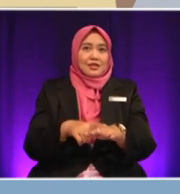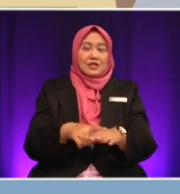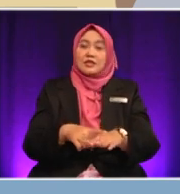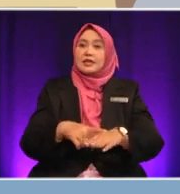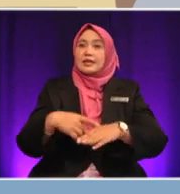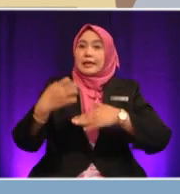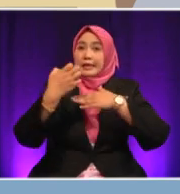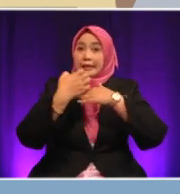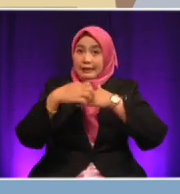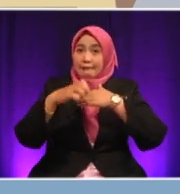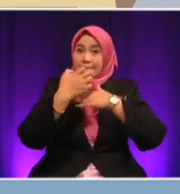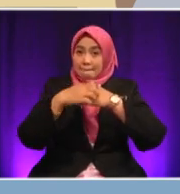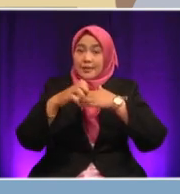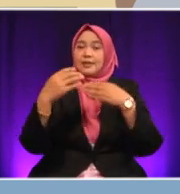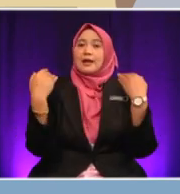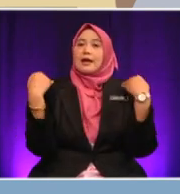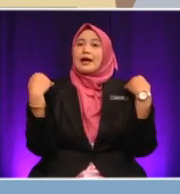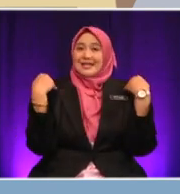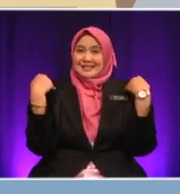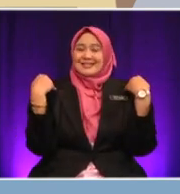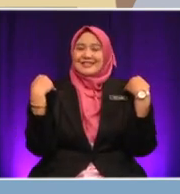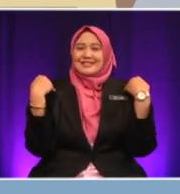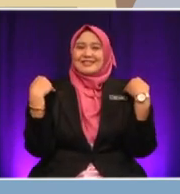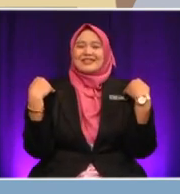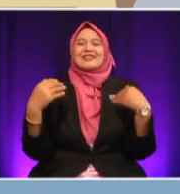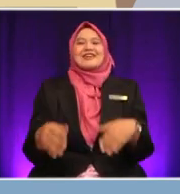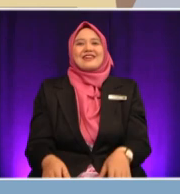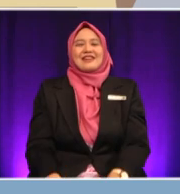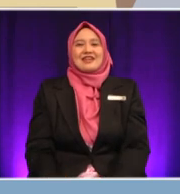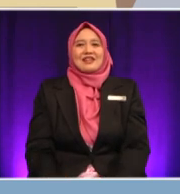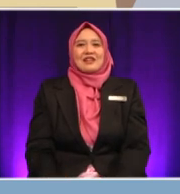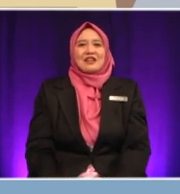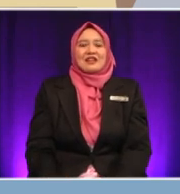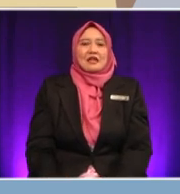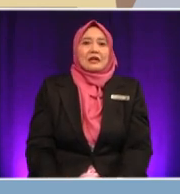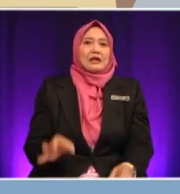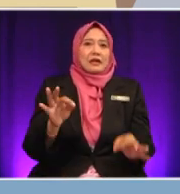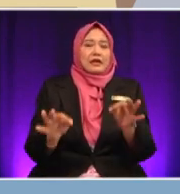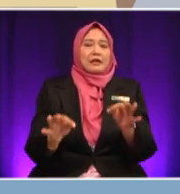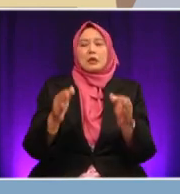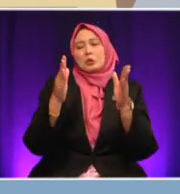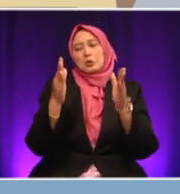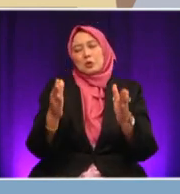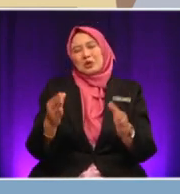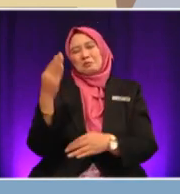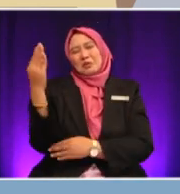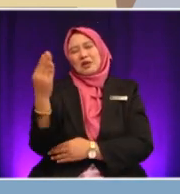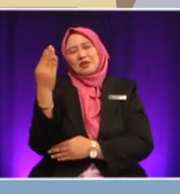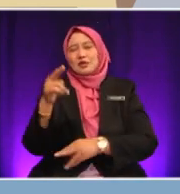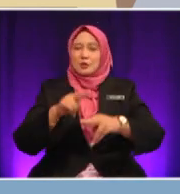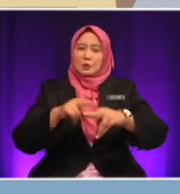jadi kan mungkin lah setengah orang tak pernah buka email tetapi orang komputer mustahil tak buka email